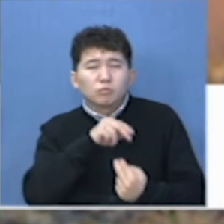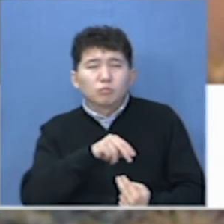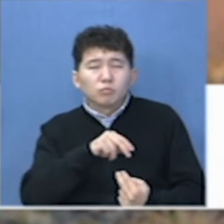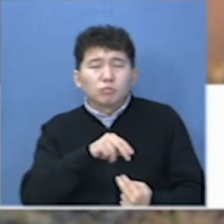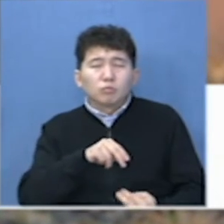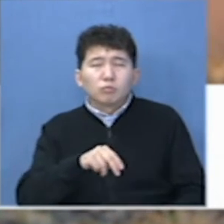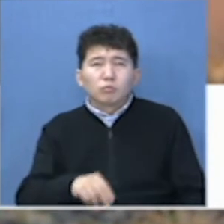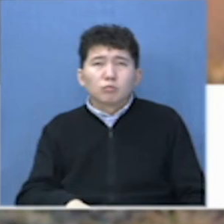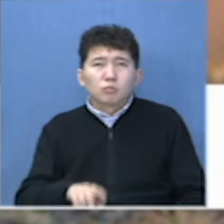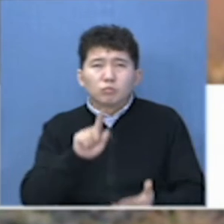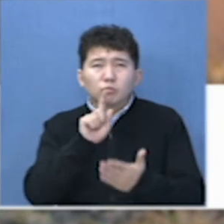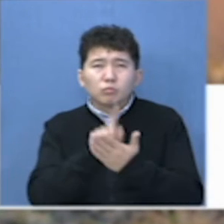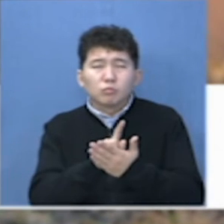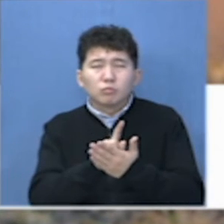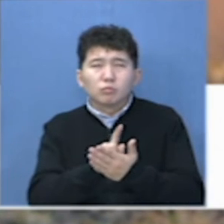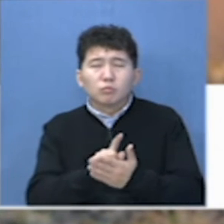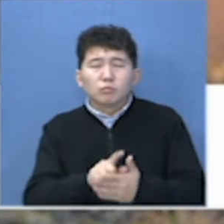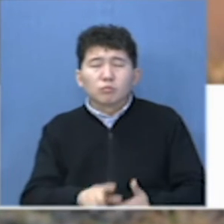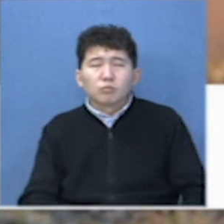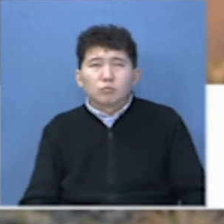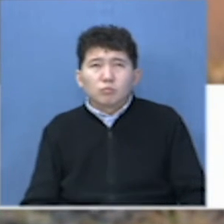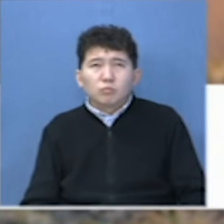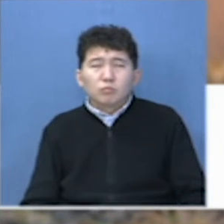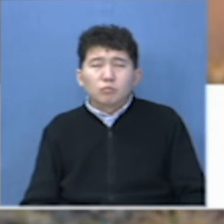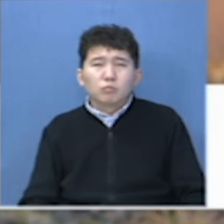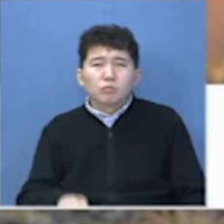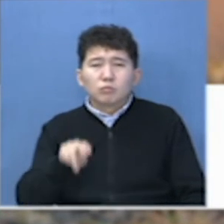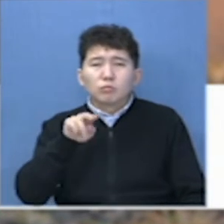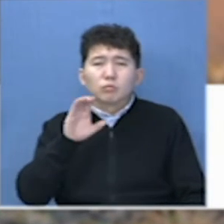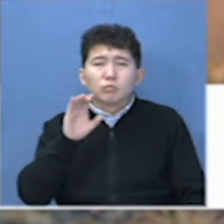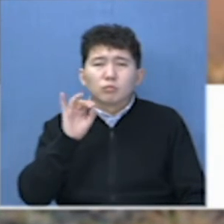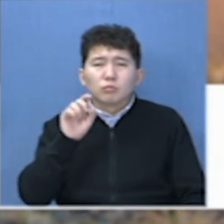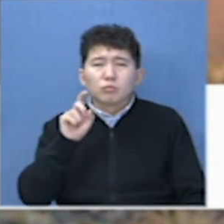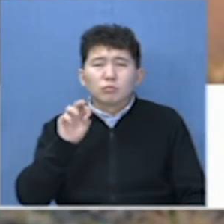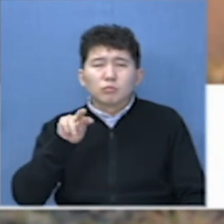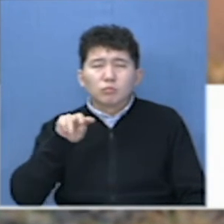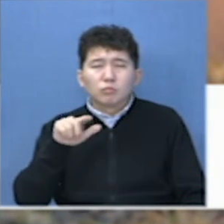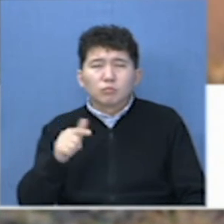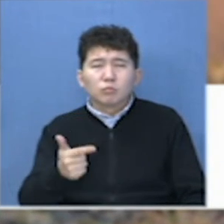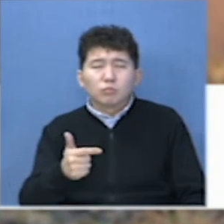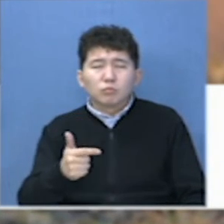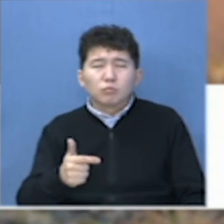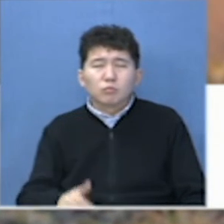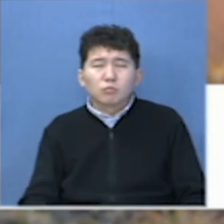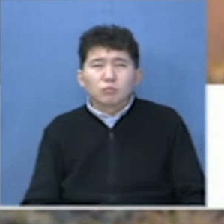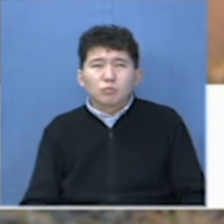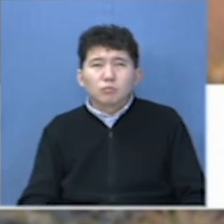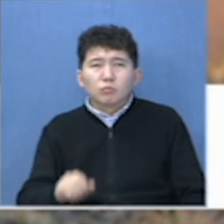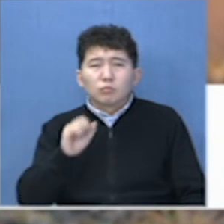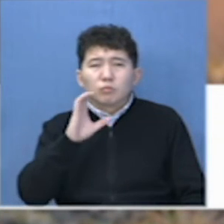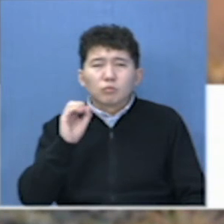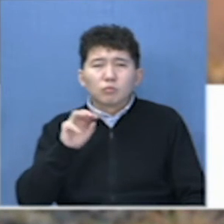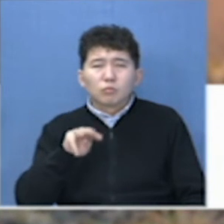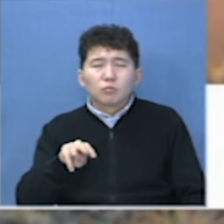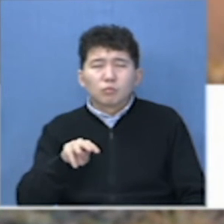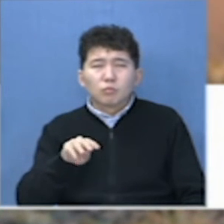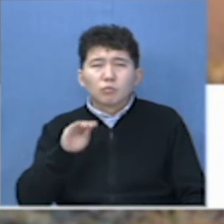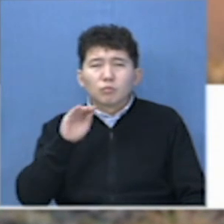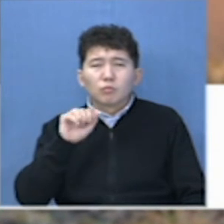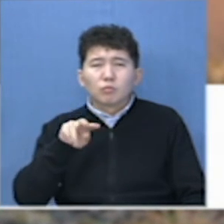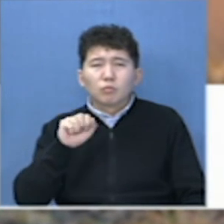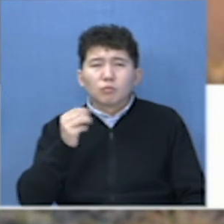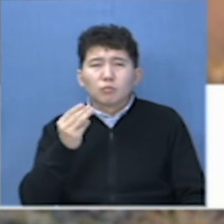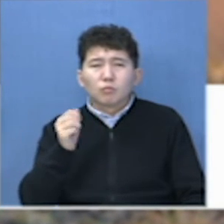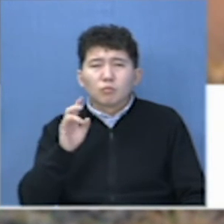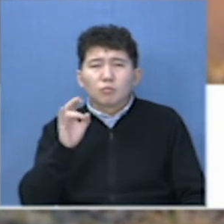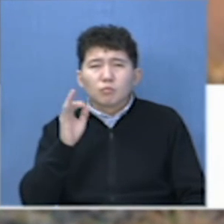қалыптастыру негізгі міндет болып табылады. Осы жолда психолог маманның атқарар рөлі өте зор. Әсем Жаманшалова алдағы уақытта да осы